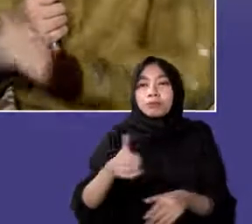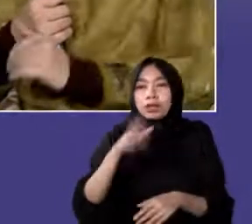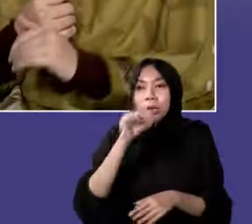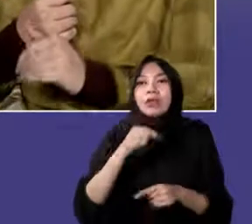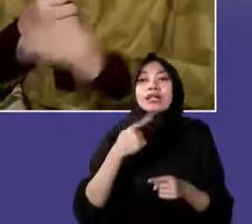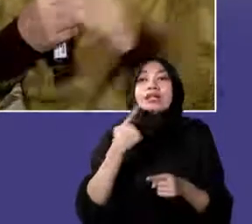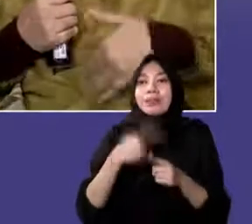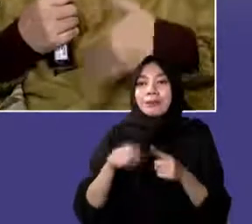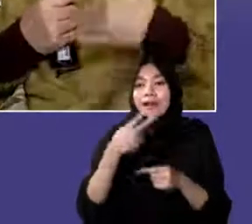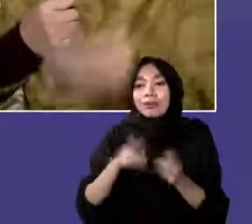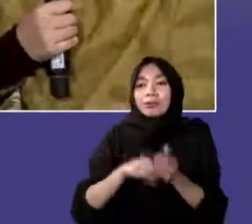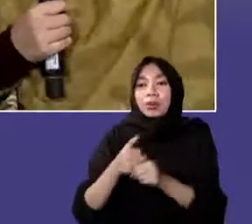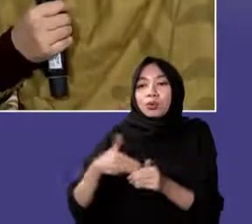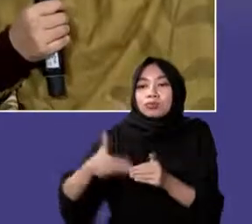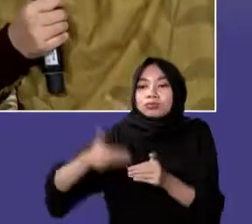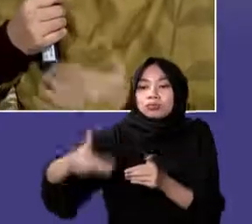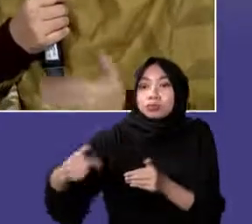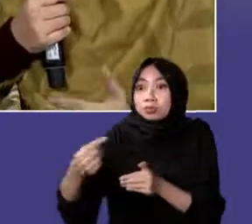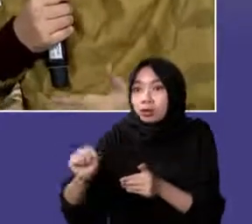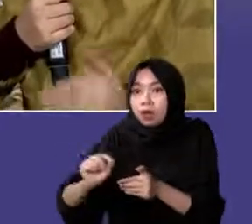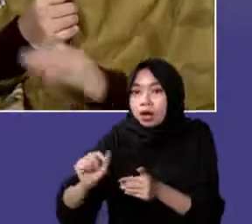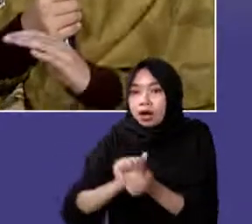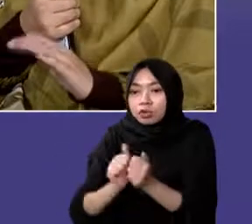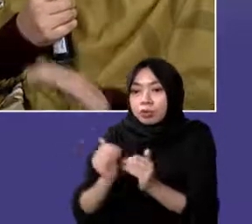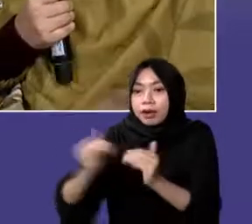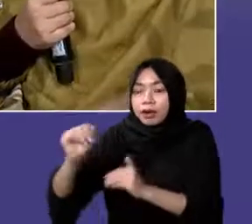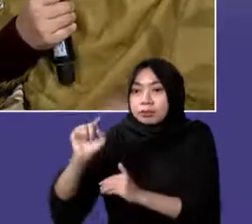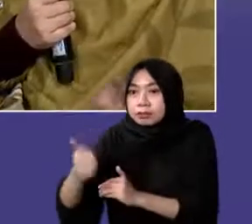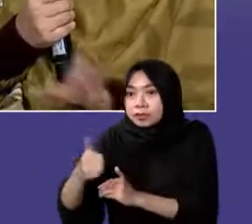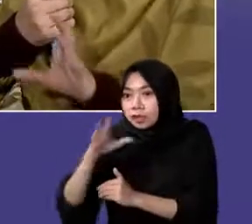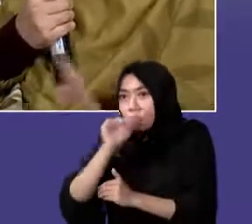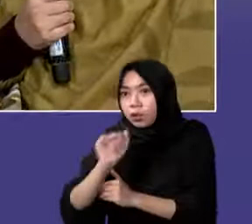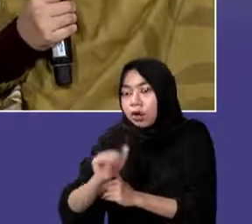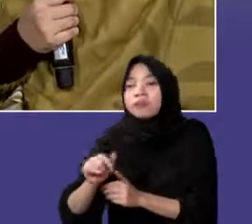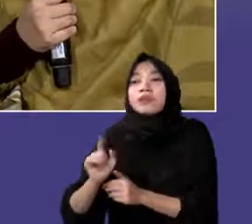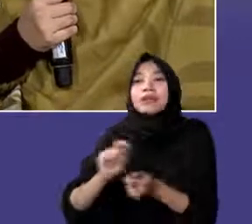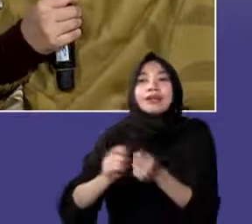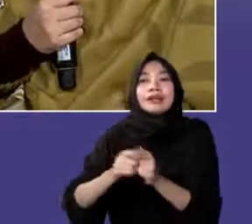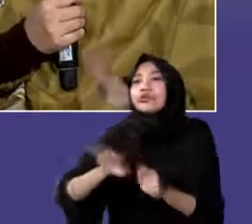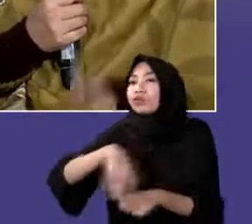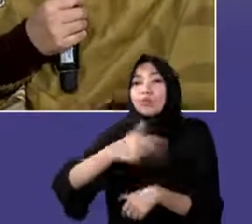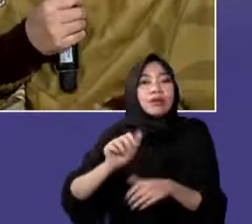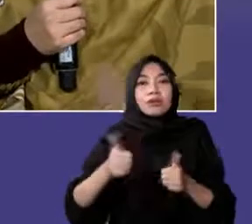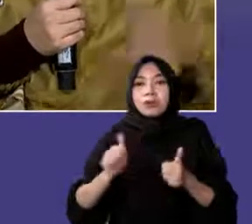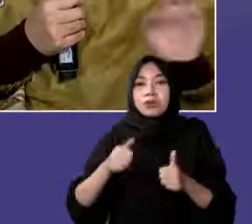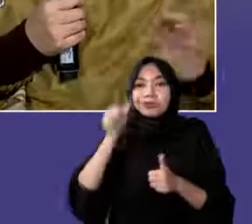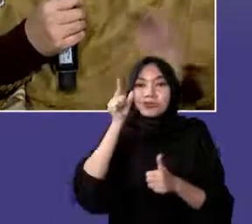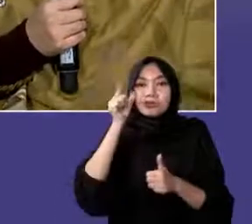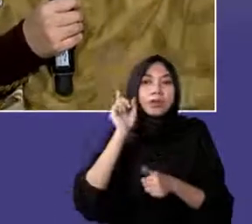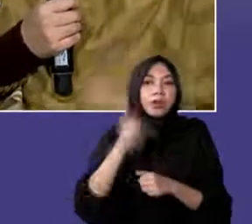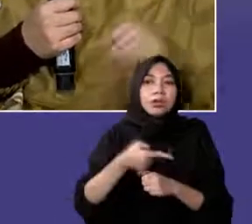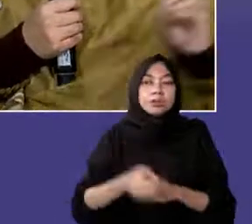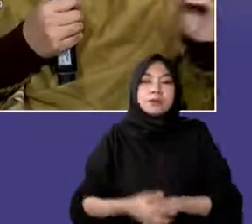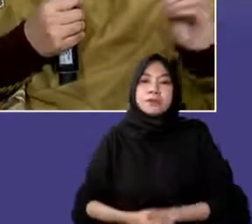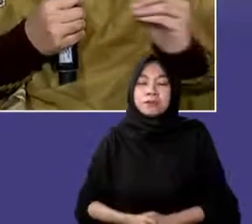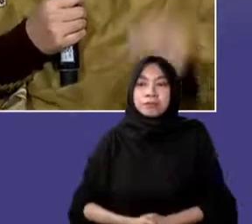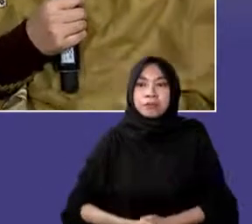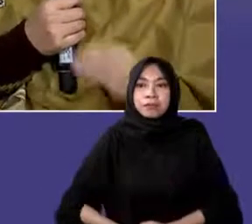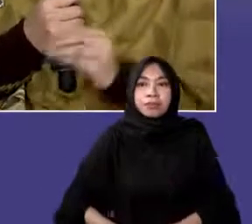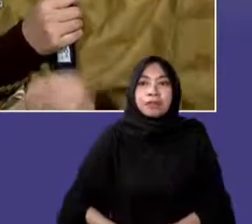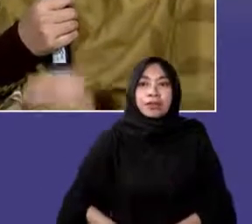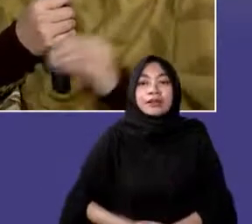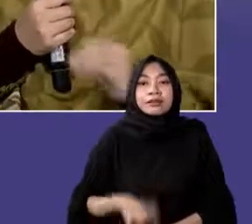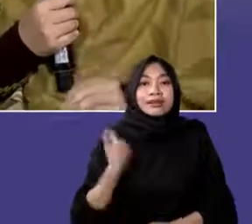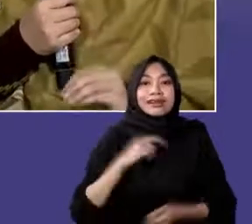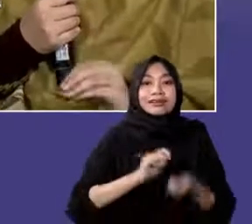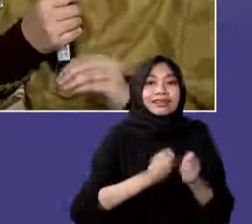per pekannya untuk melihat apakah benar ada kenaikan atau tidak. Tapi semua harus bersiap siaga. Yang ketiga, yang keempat tadi sudah ada